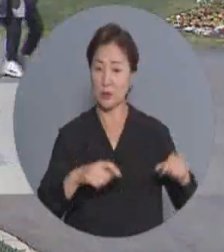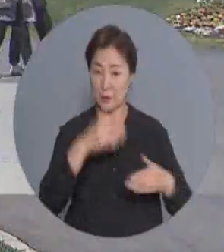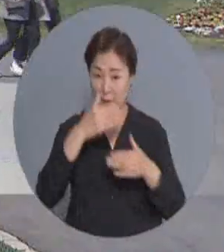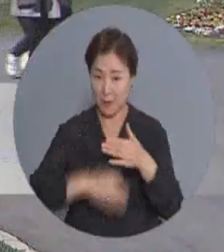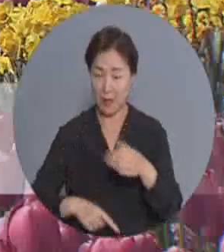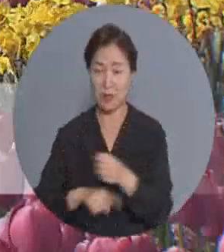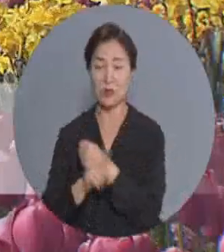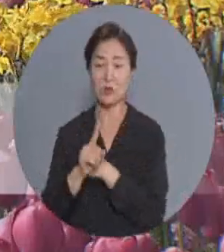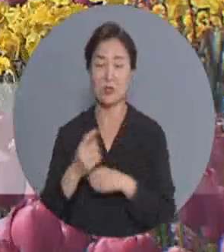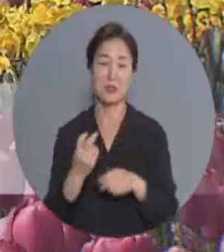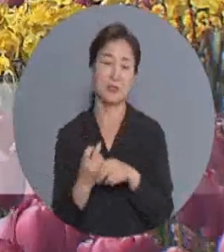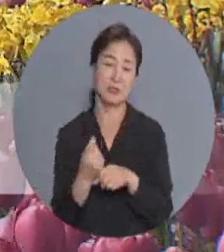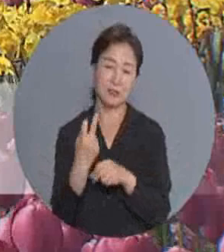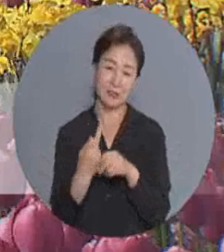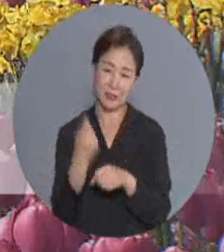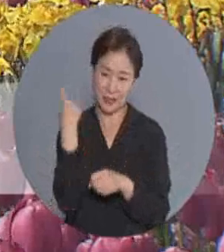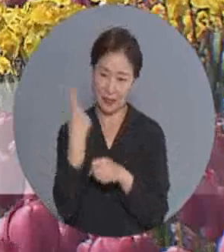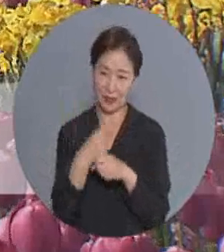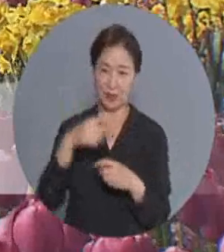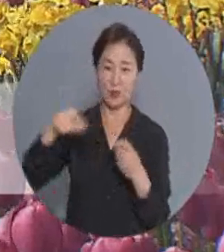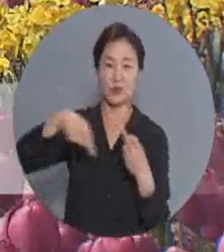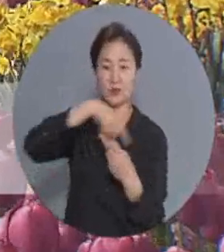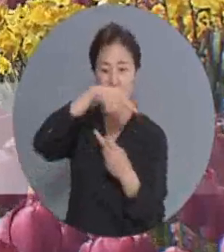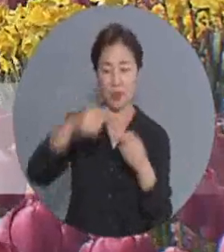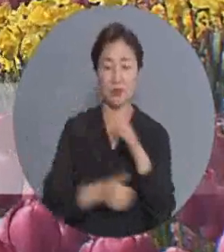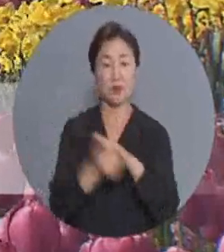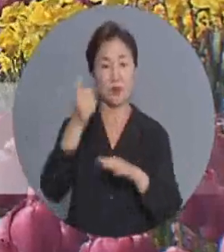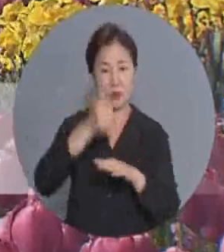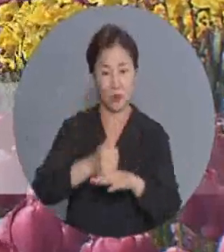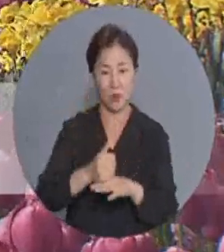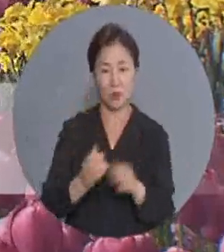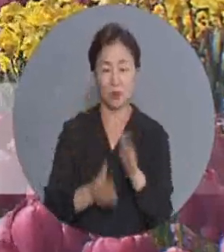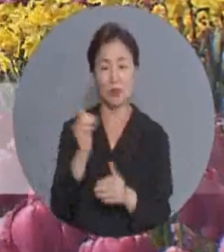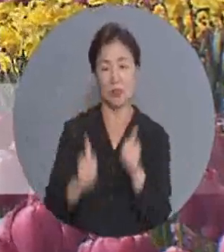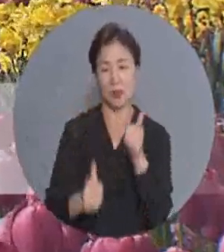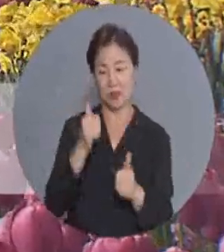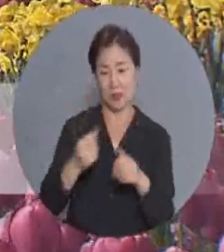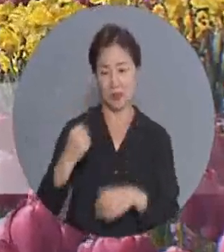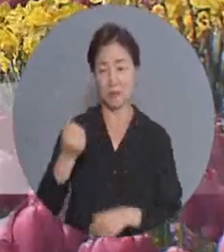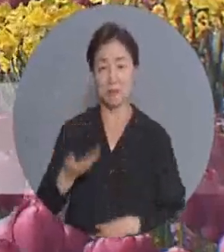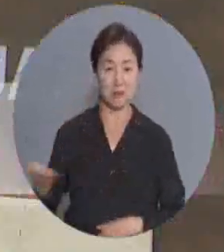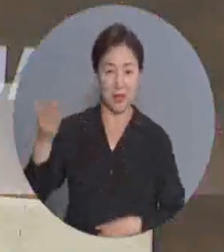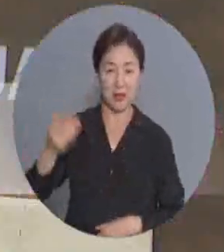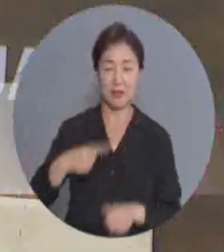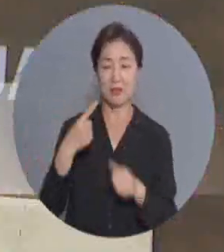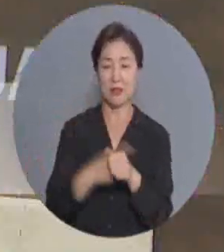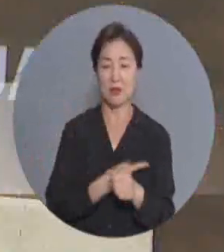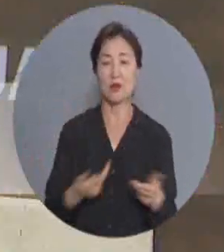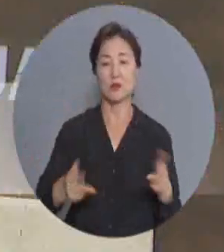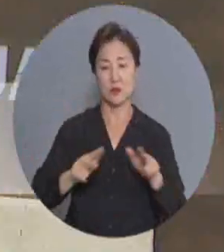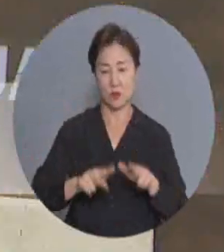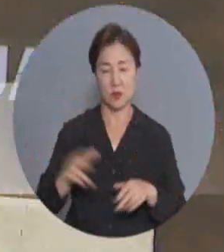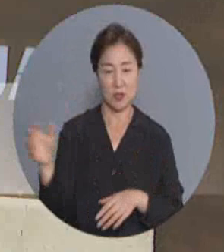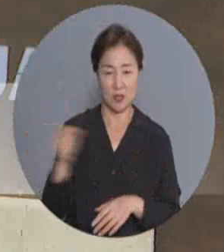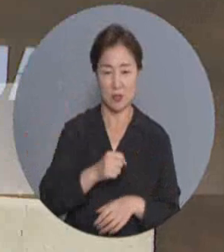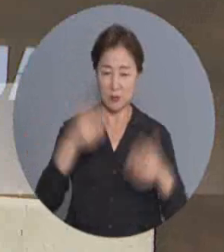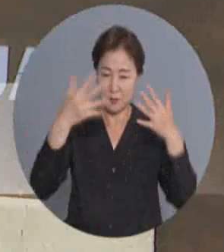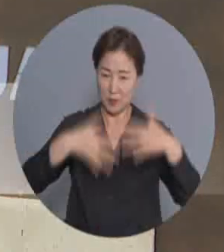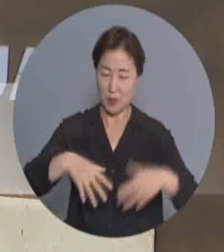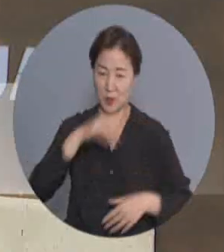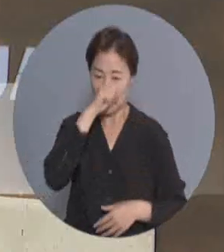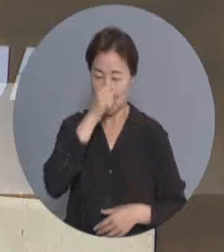순천 정원박람회 성공으로 높아진 도시 경쟁력과 생태와 정원을 기반으로 한 우수한 정주 여건이